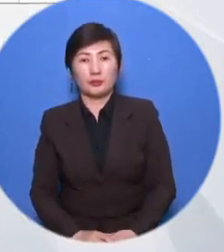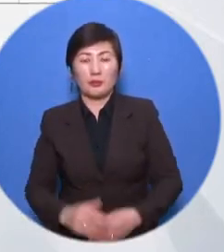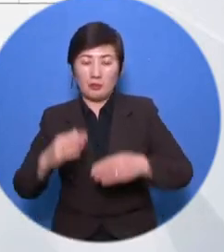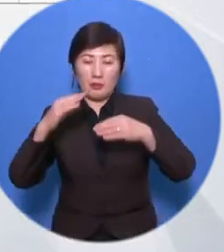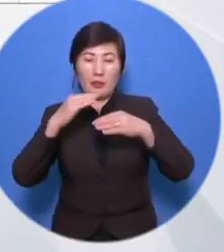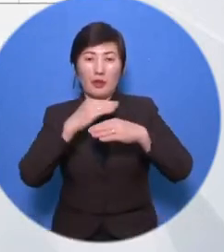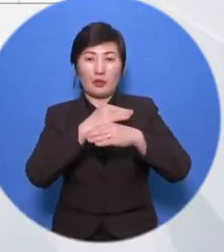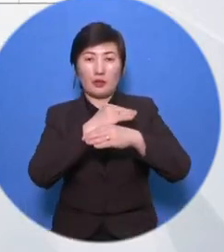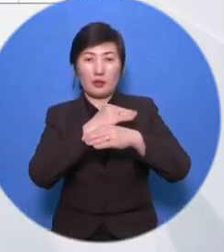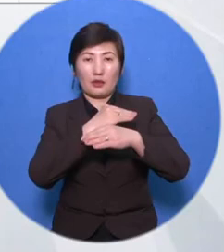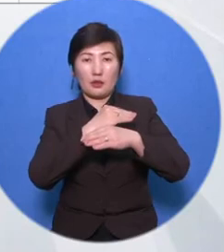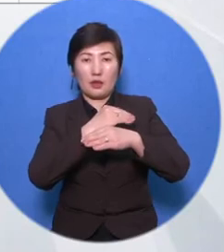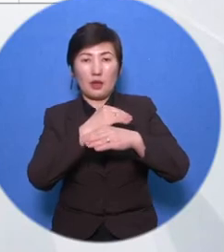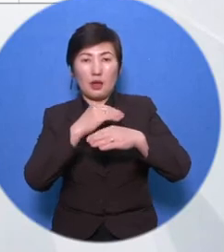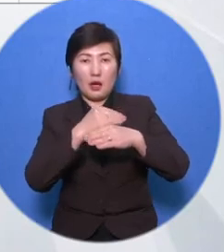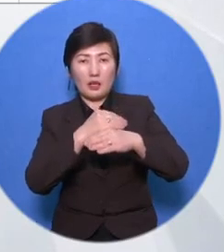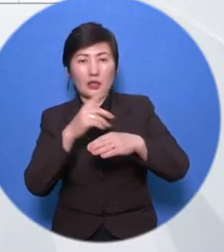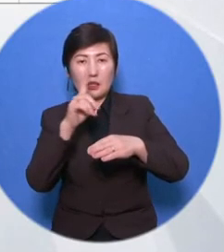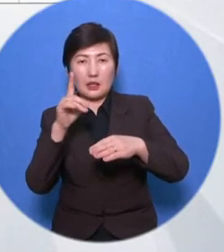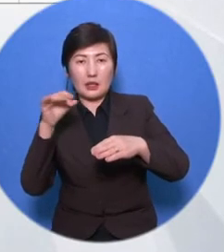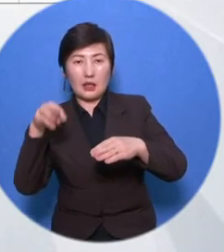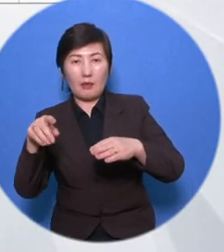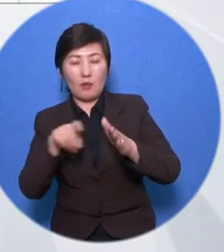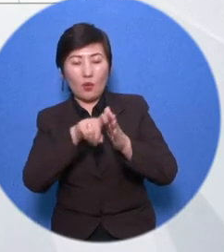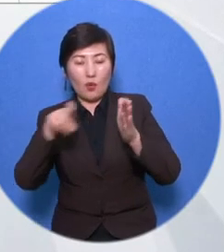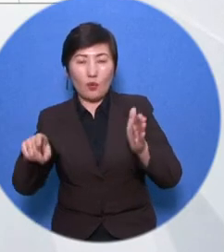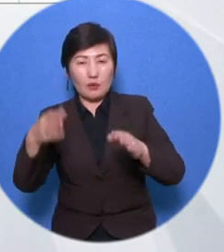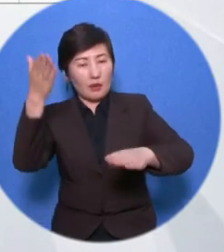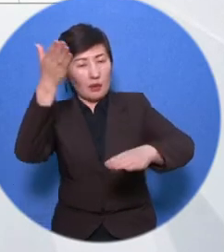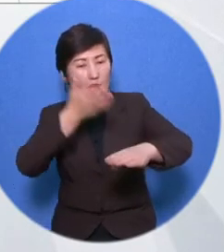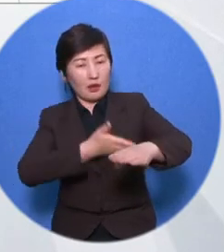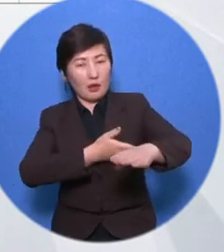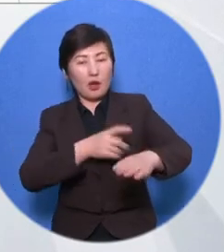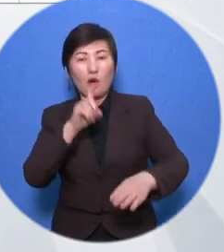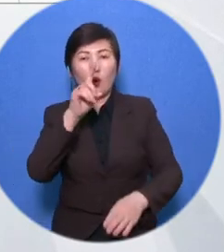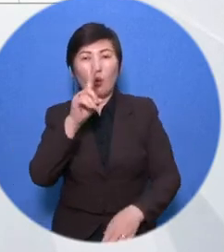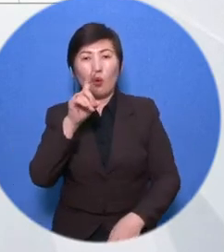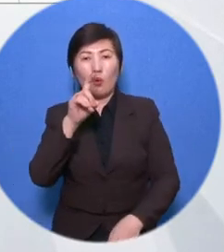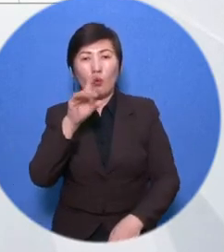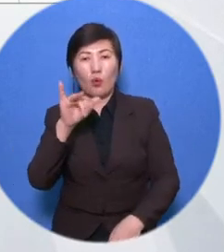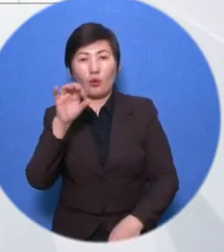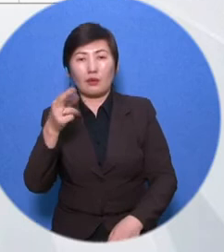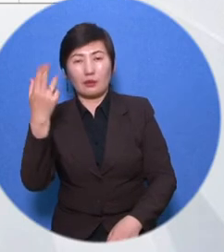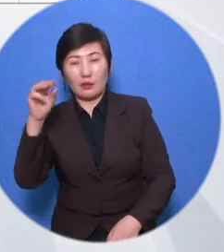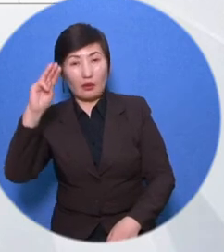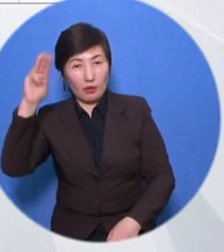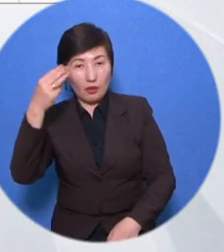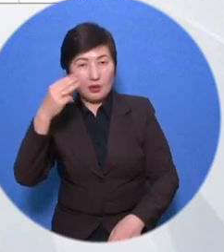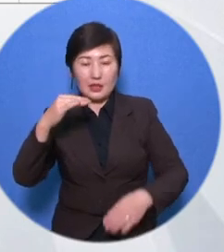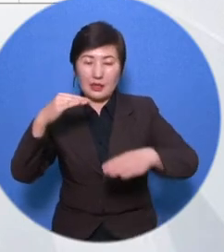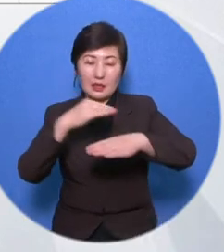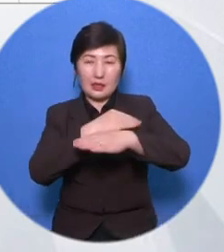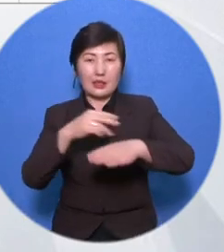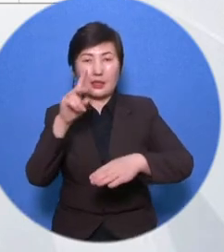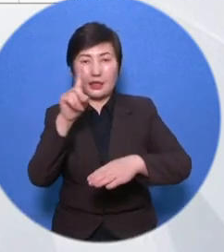машинуудын зам хугацааны график өгсөн байгаа тохиолдолд бүгдээрээ машины хурдыг тодорхойлох, машины явсан замыг тодорхойлох